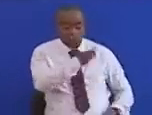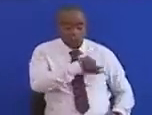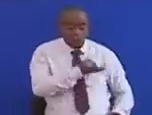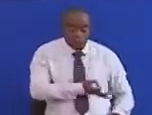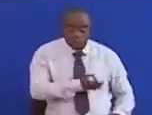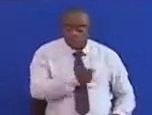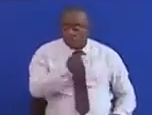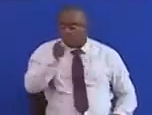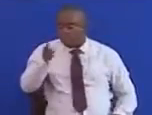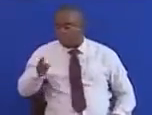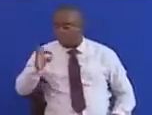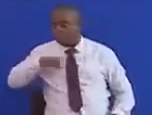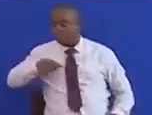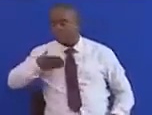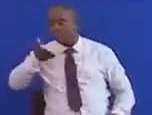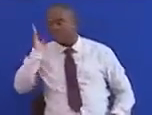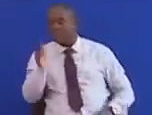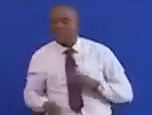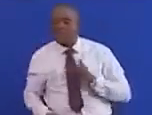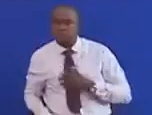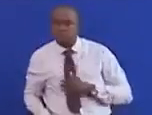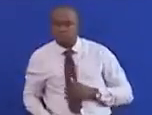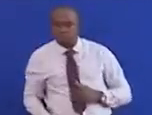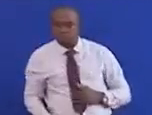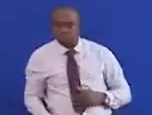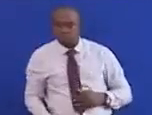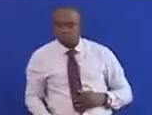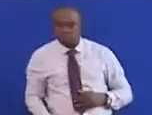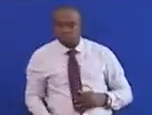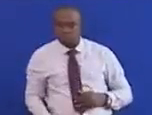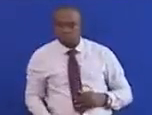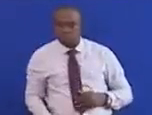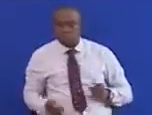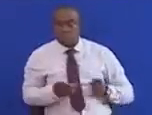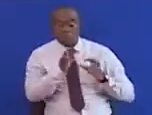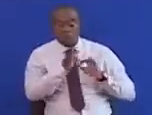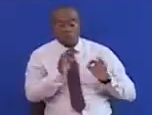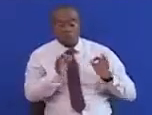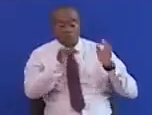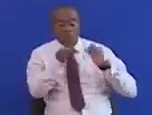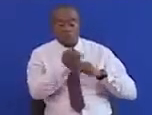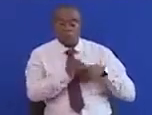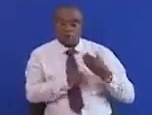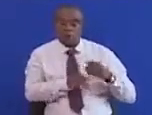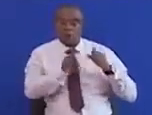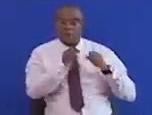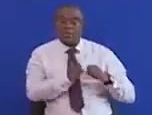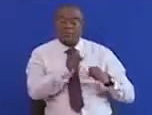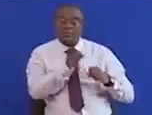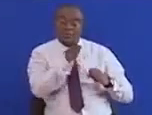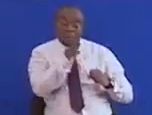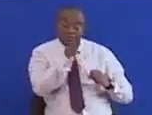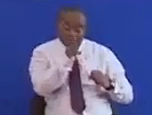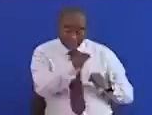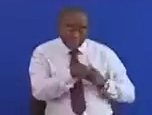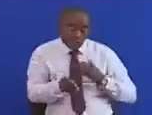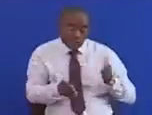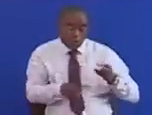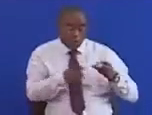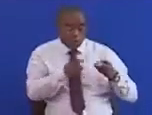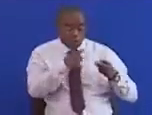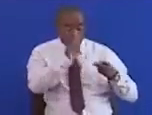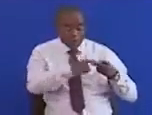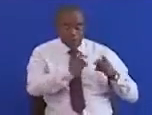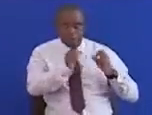wanajitolea, hawa wawili wameajiriwa. Sasa kama tunaboresha miundombinu, lazima tuboreshe na upande huu mwingine